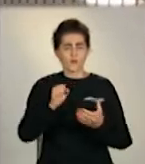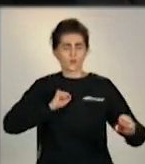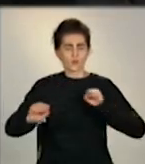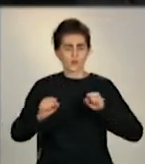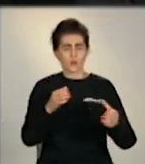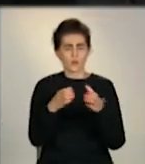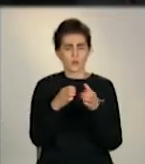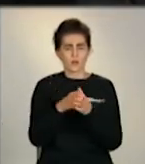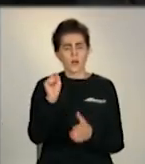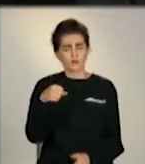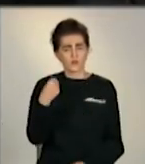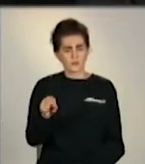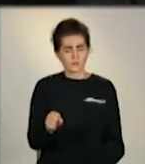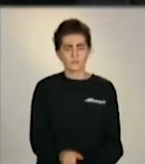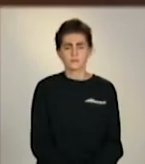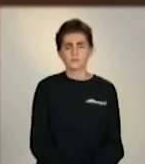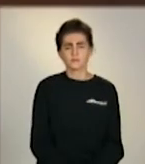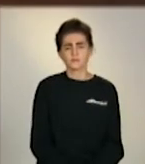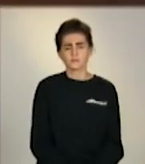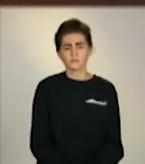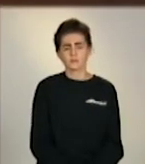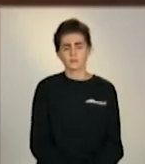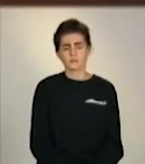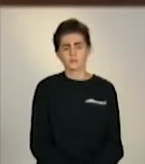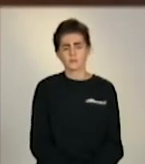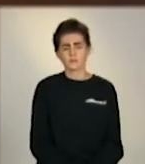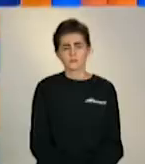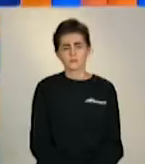«Азовсталь». Наталія Дідова, Валентина Чурікова, телеканал «Донбас».